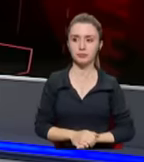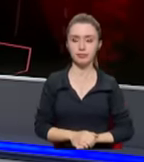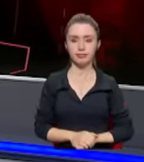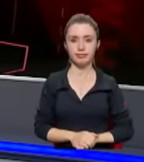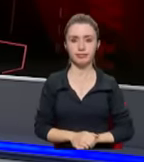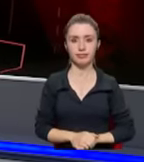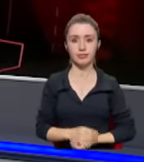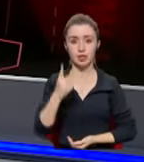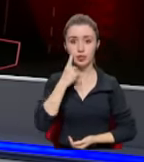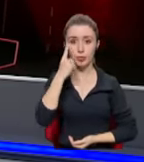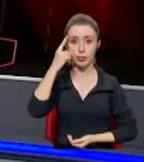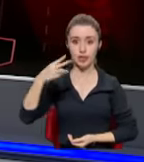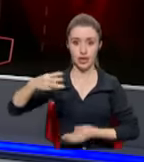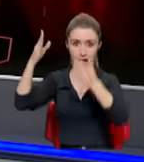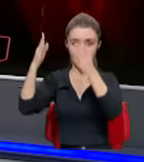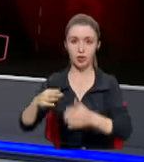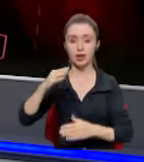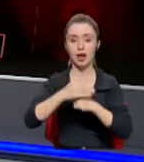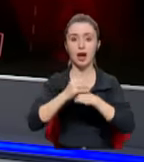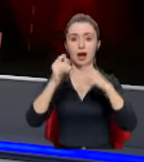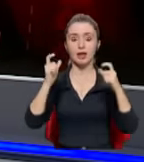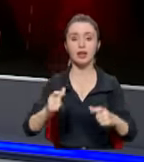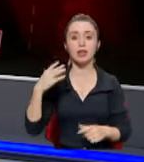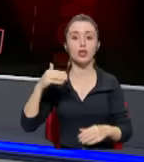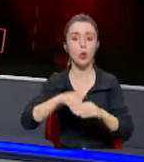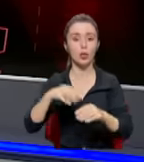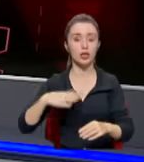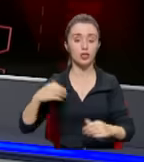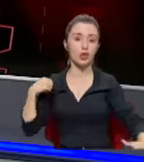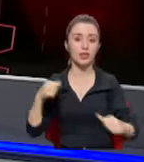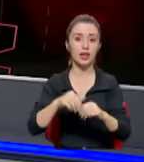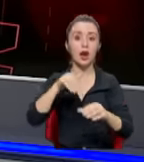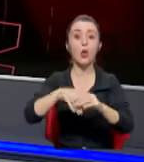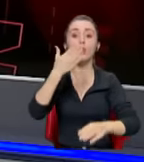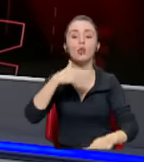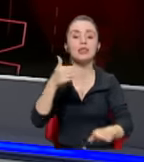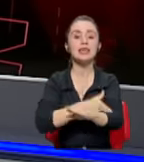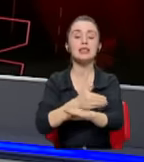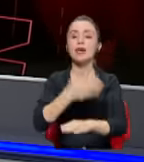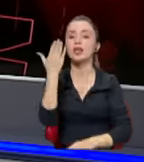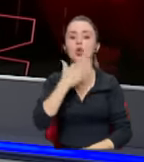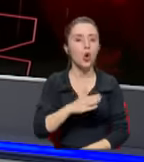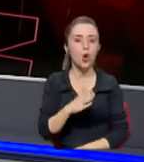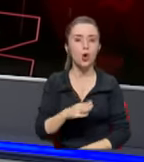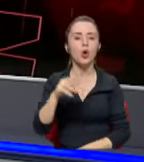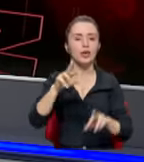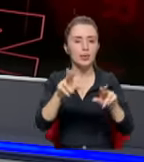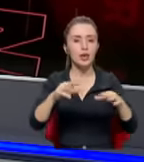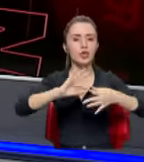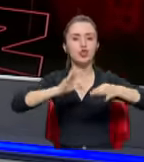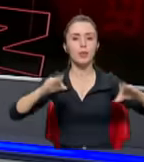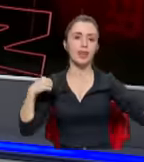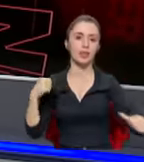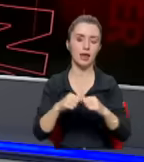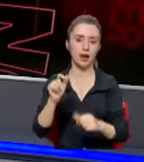Efendim Cumhurbaşkanı Erdoğan Antalya'dan oy isterken bir kez daha oy yoksa hizmet de yok anlamına gelen sözlerini